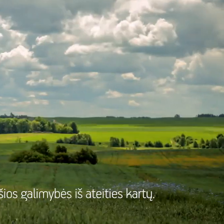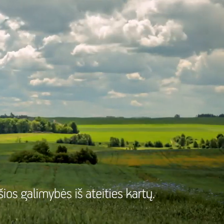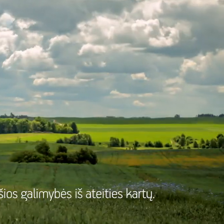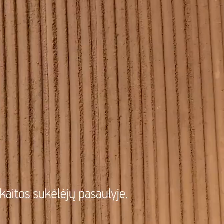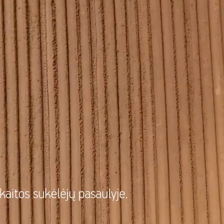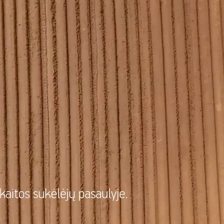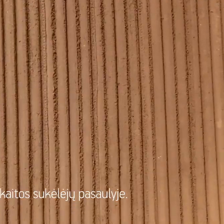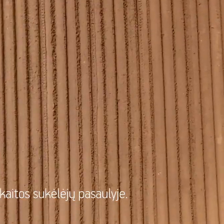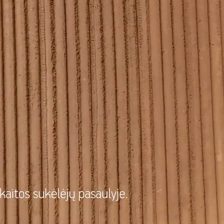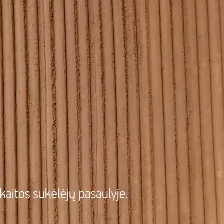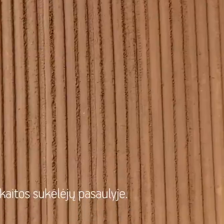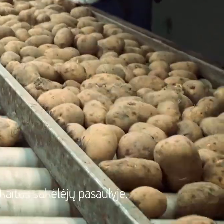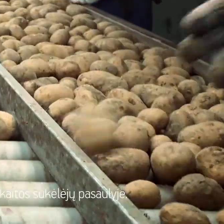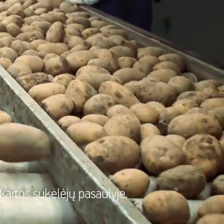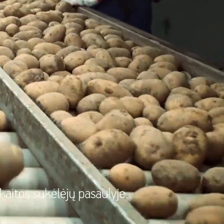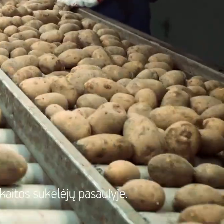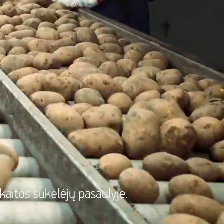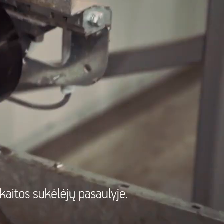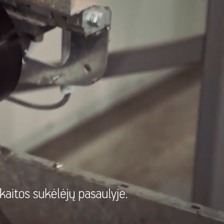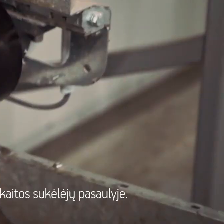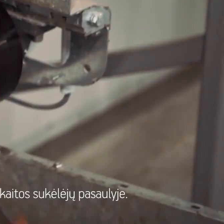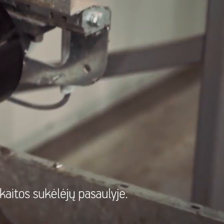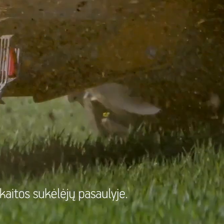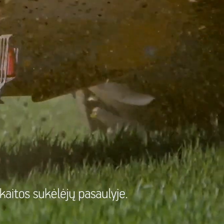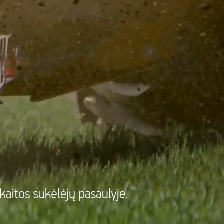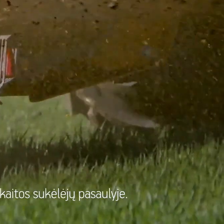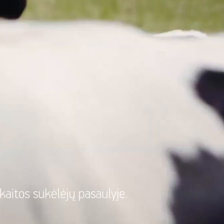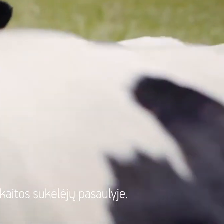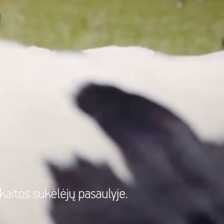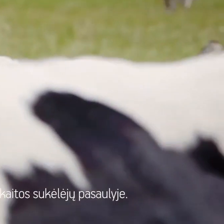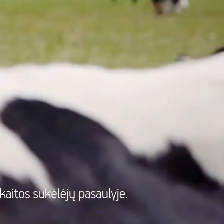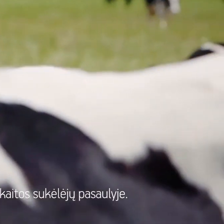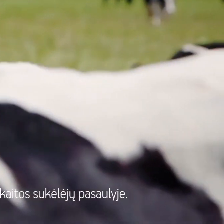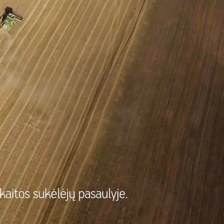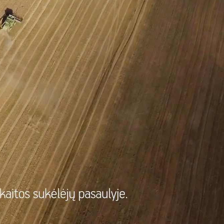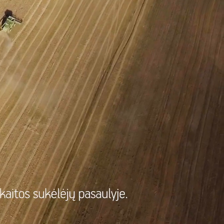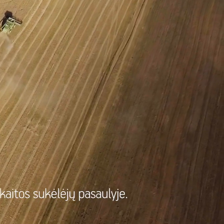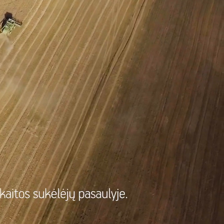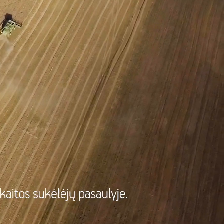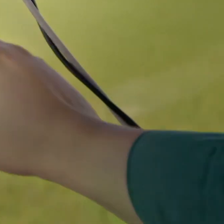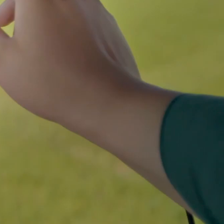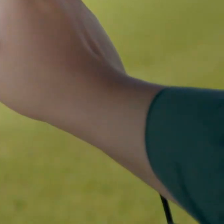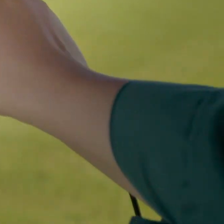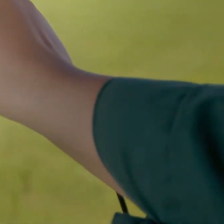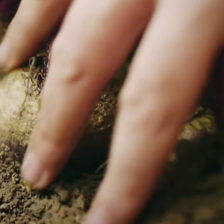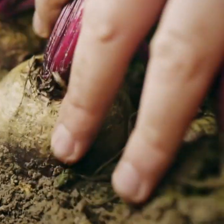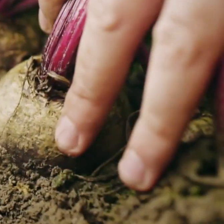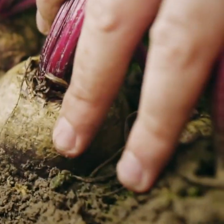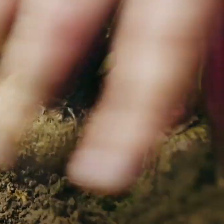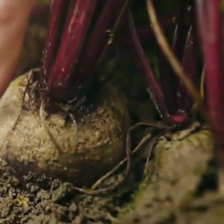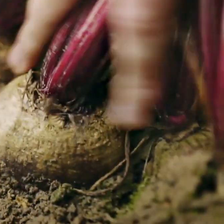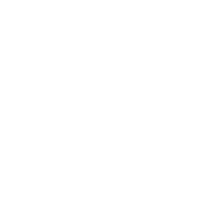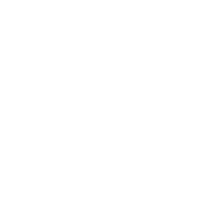ateities kartų. Maisto gamybos grandinė yra viena didžiausių taršos ir klimato kaitos sukėlėjų pasaulyje. Mes turime